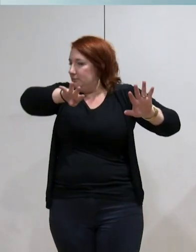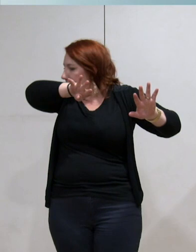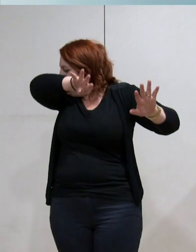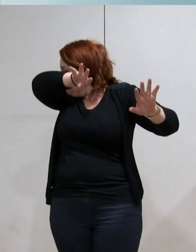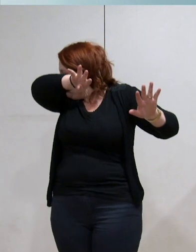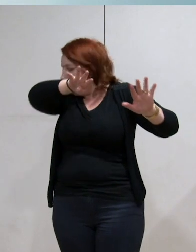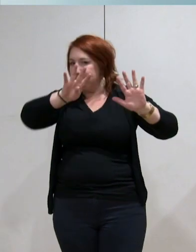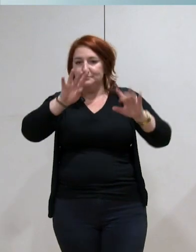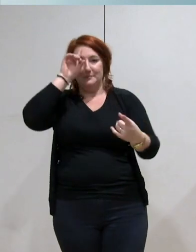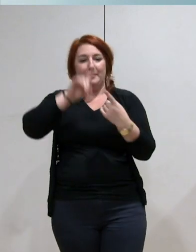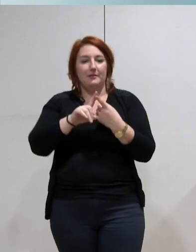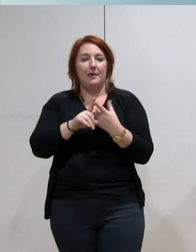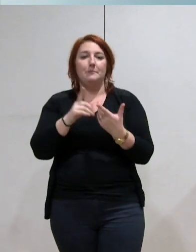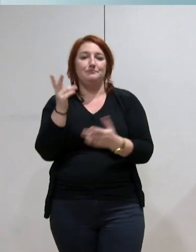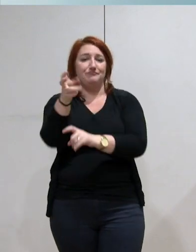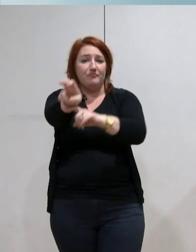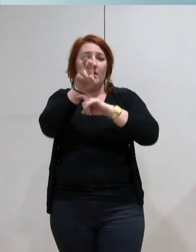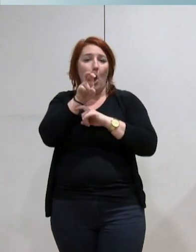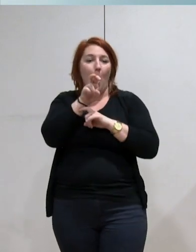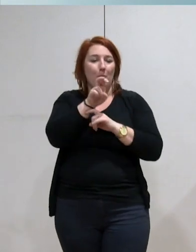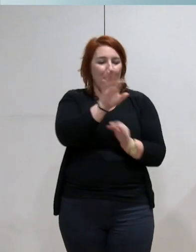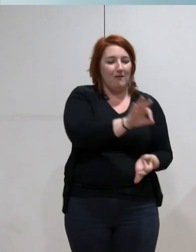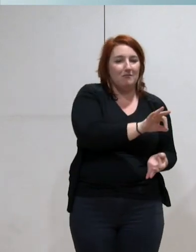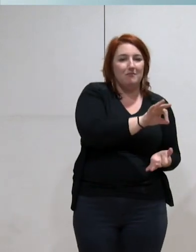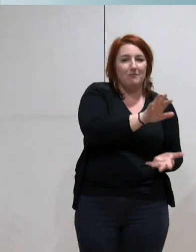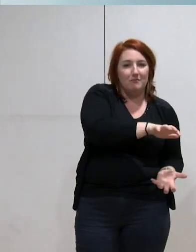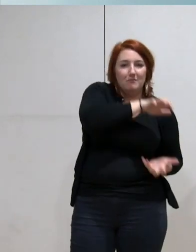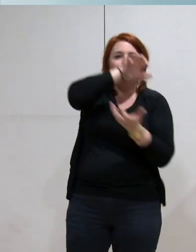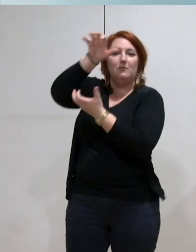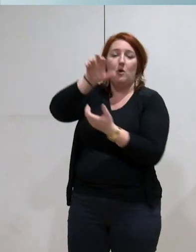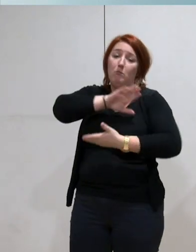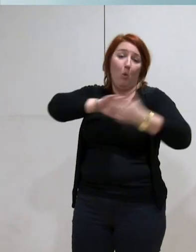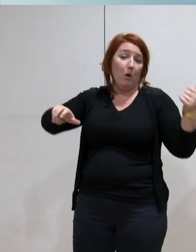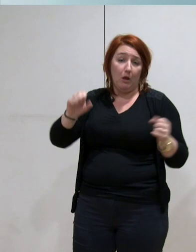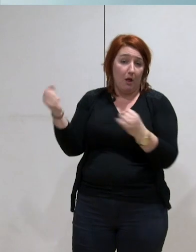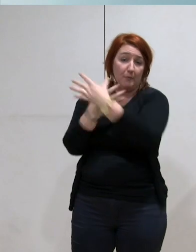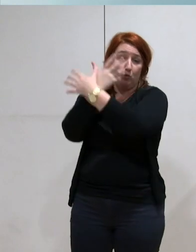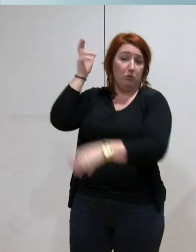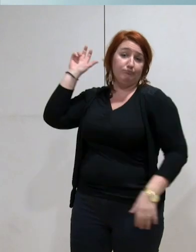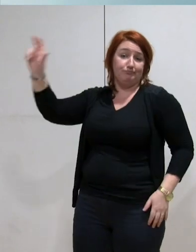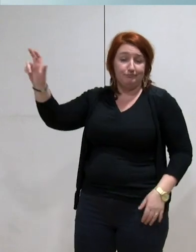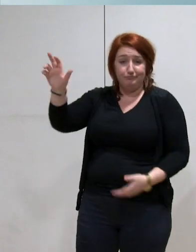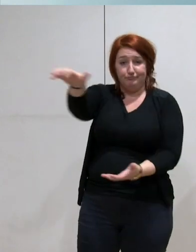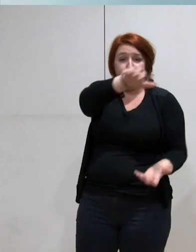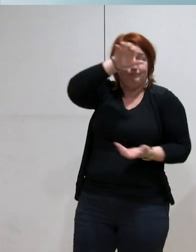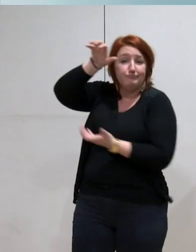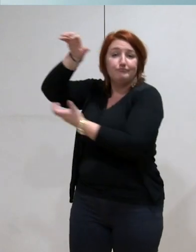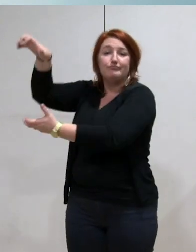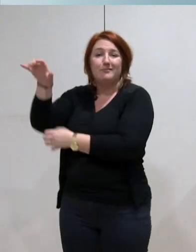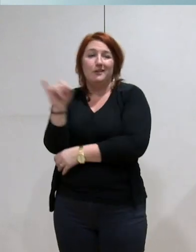sur les transferts d'emprunt à la métropole qui ne prend pas part au